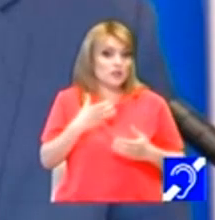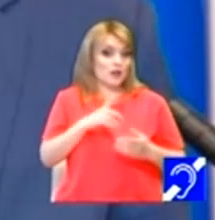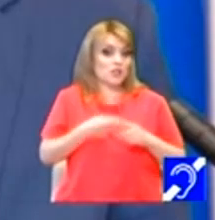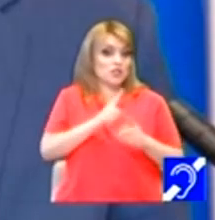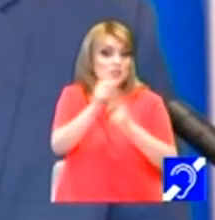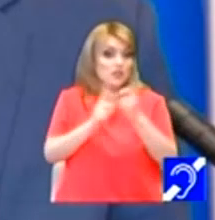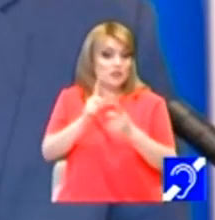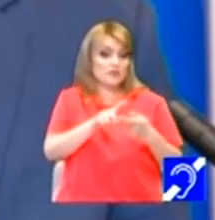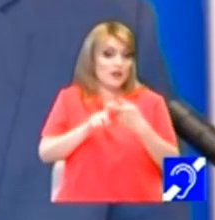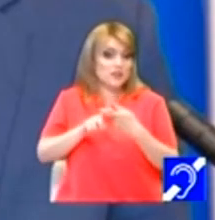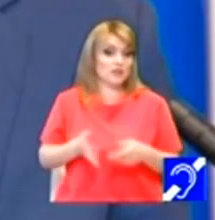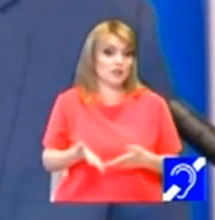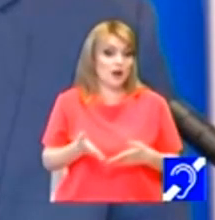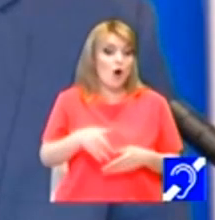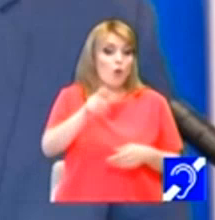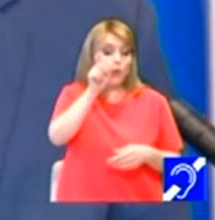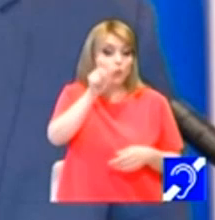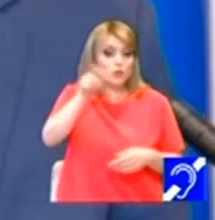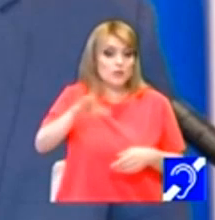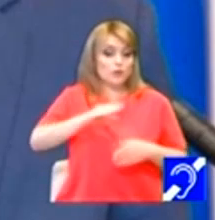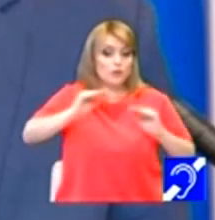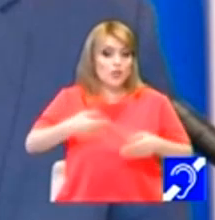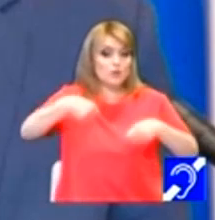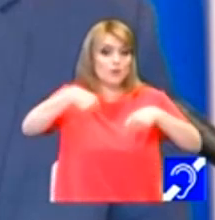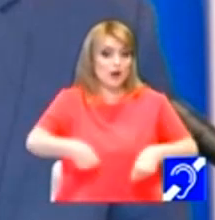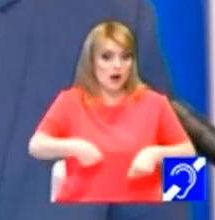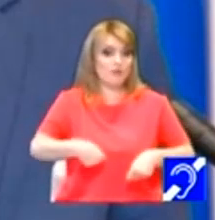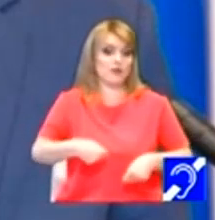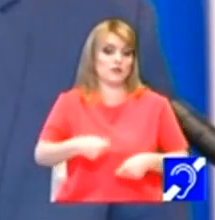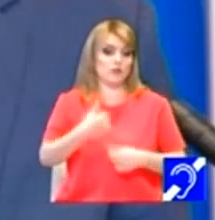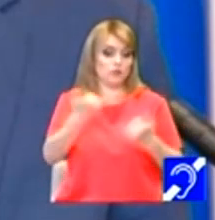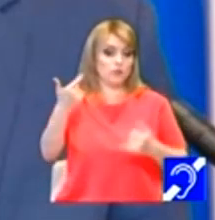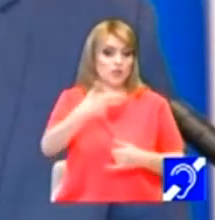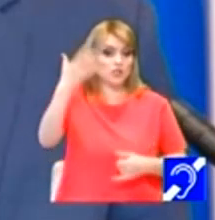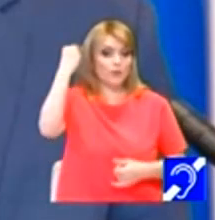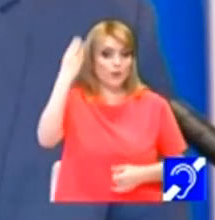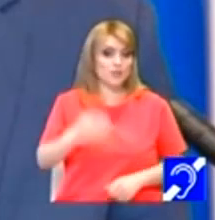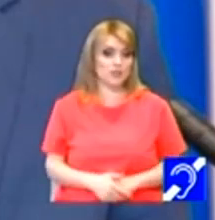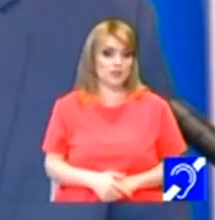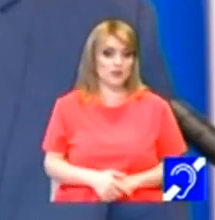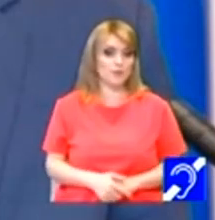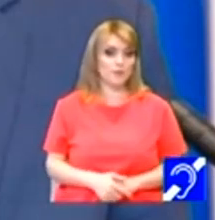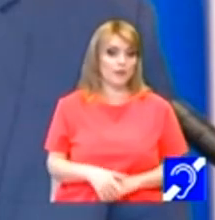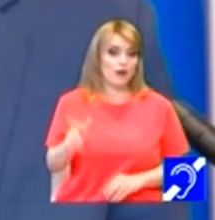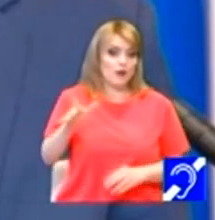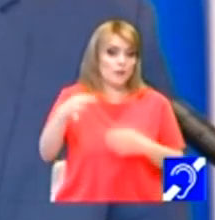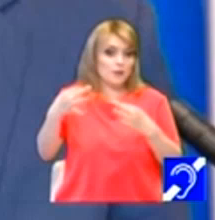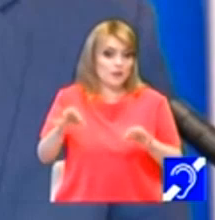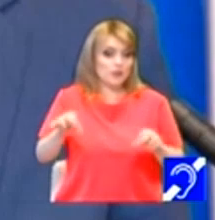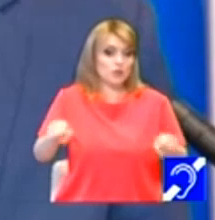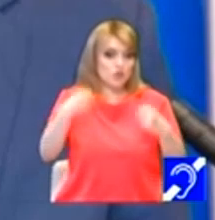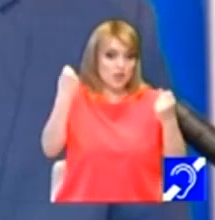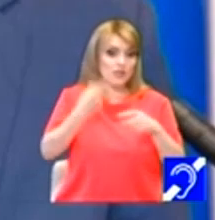cetățenilor Republicii Moldova, permițând autorităților electorale să exclude candidați din cursa electorală sau extind competențele